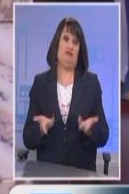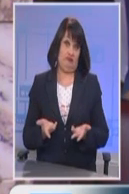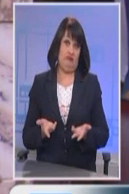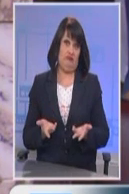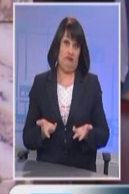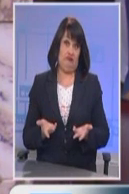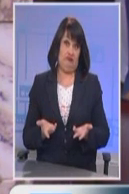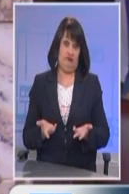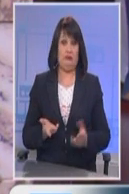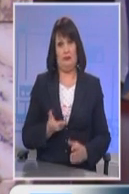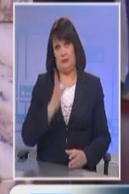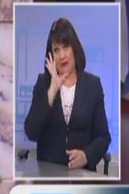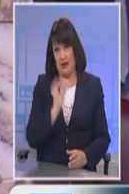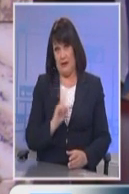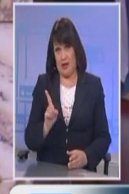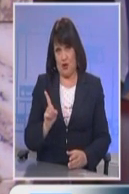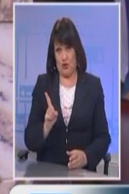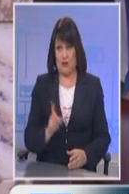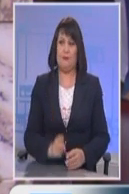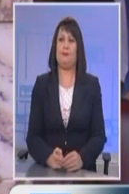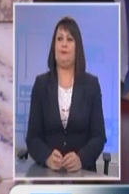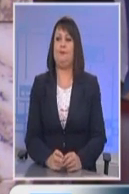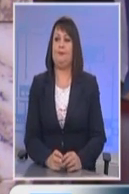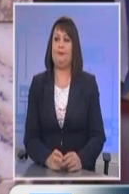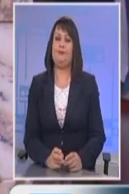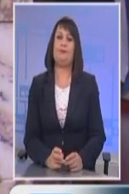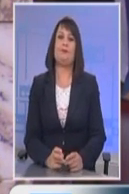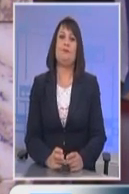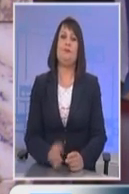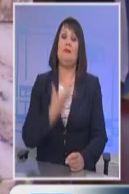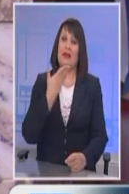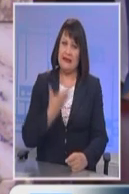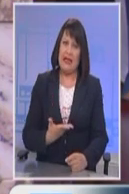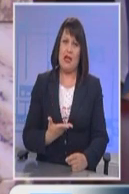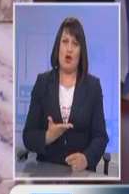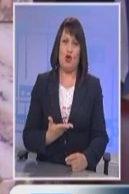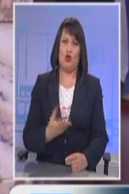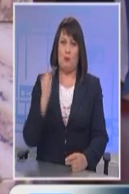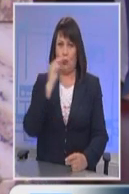έναντι της αλήθειας. Κάντε ησυχία, παρακαλώ. Και θα κλείσω με αυτό που ξεκίνησε ο κ.